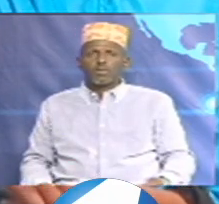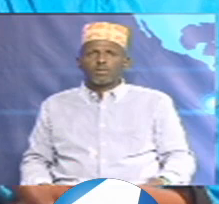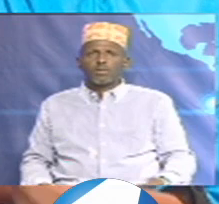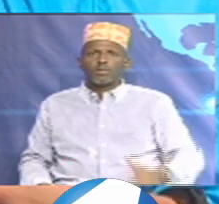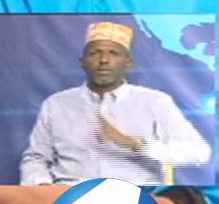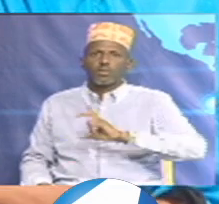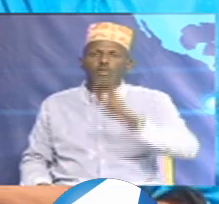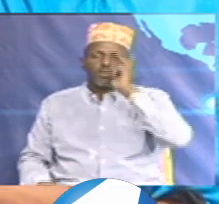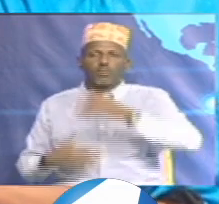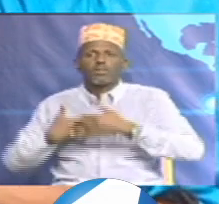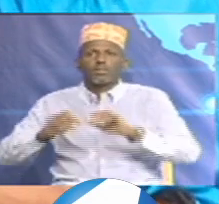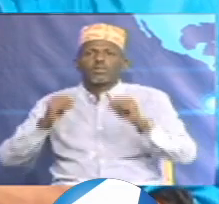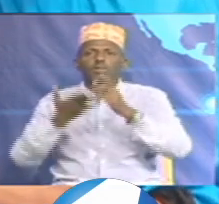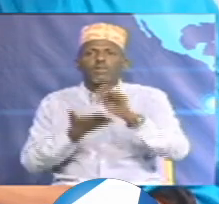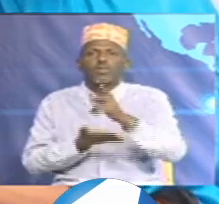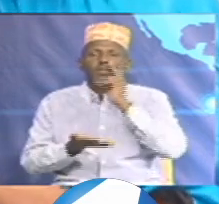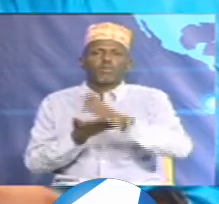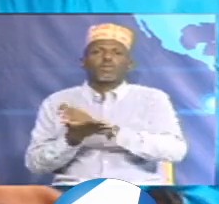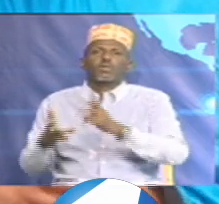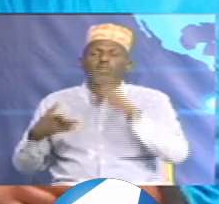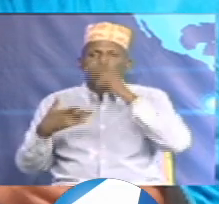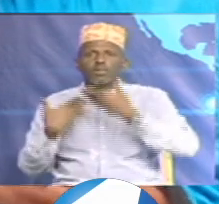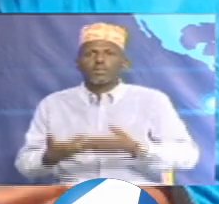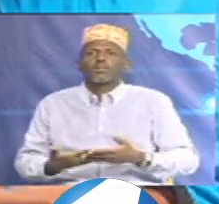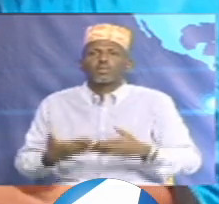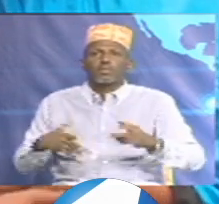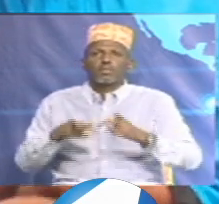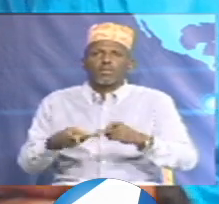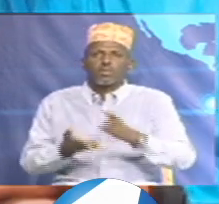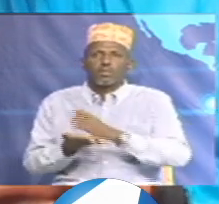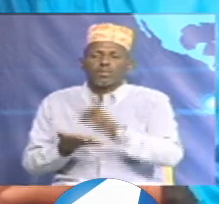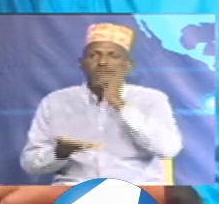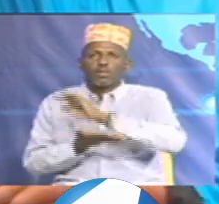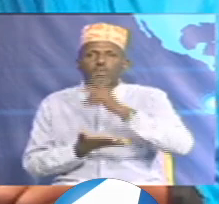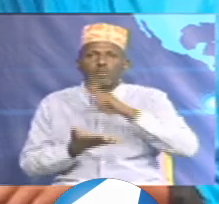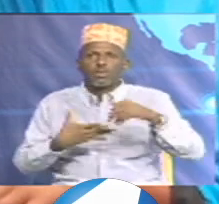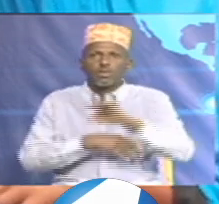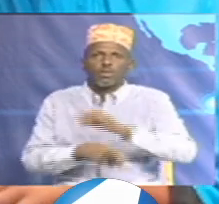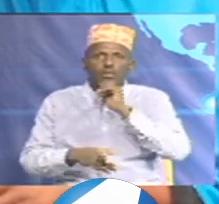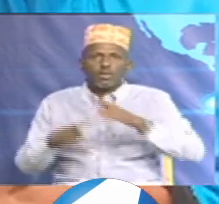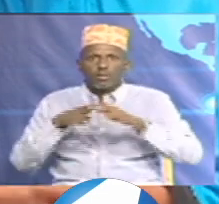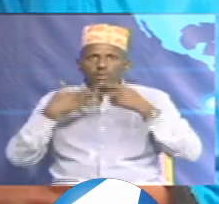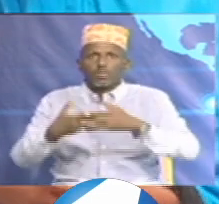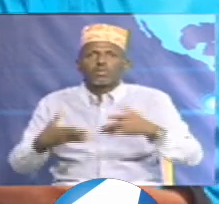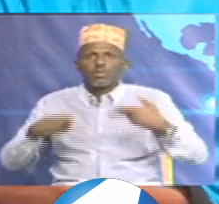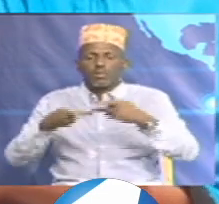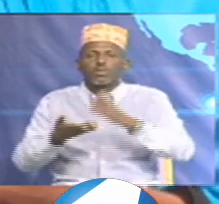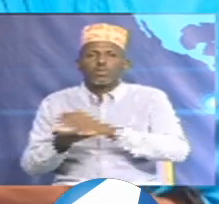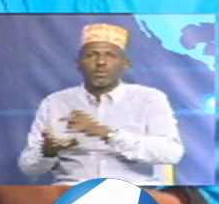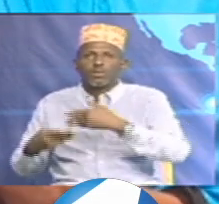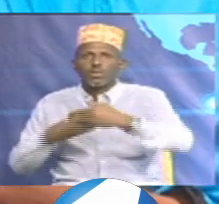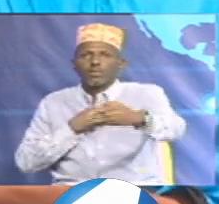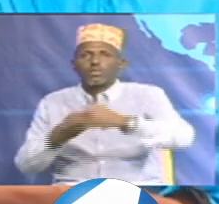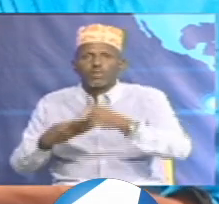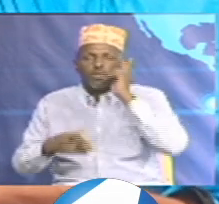Ce choix politique fort est d'abord celui de la raison et du pragmatisme qui nous permettent d'éviter les écueils et d'avancer en